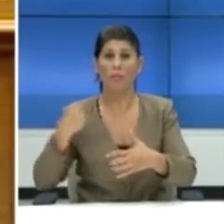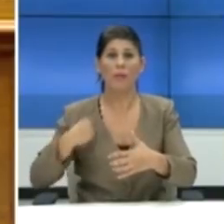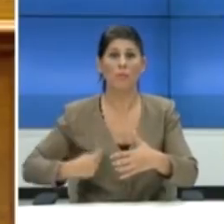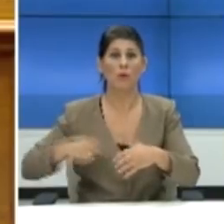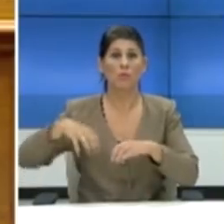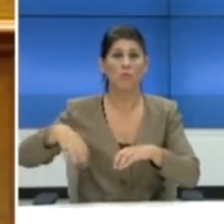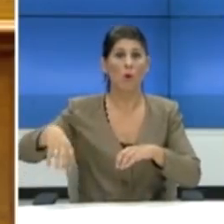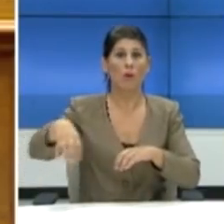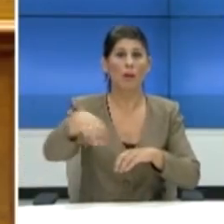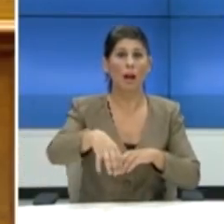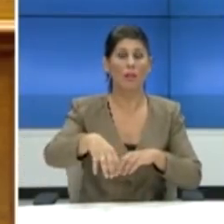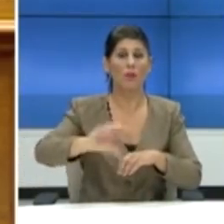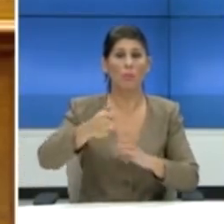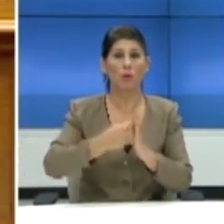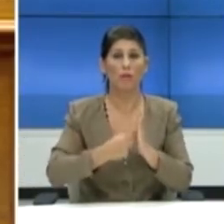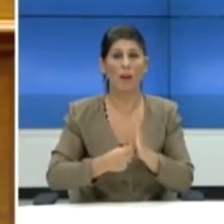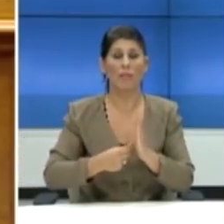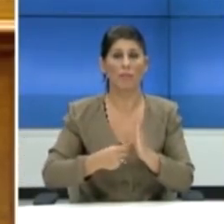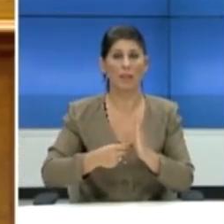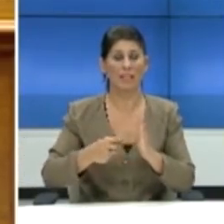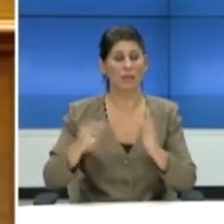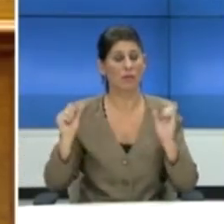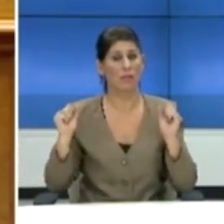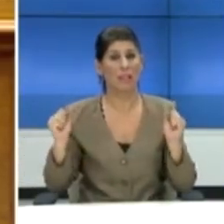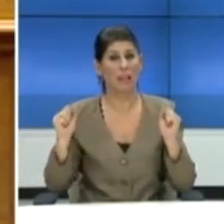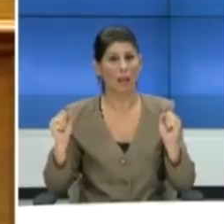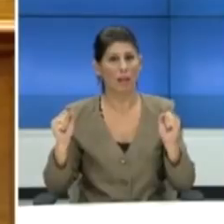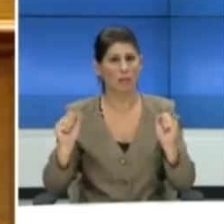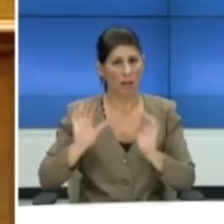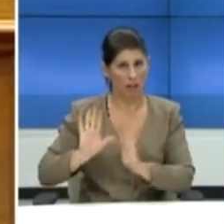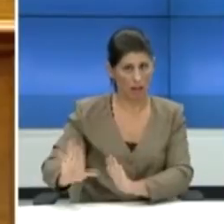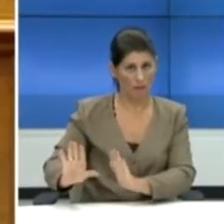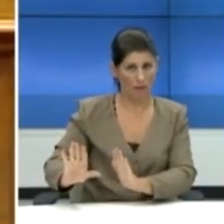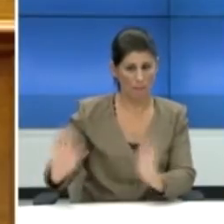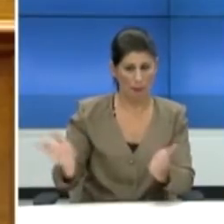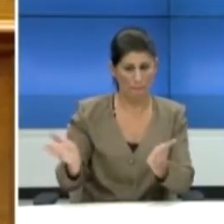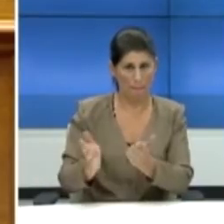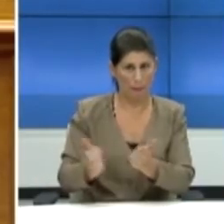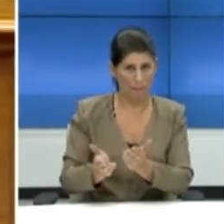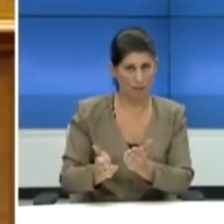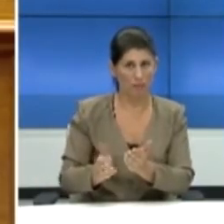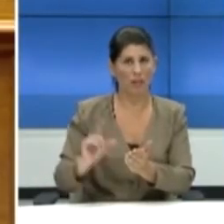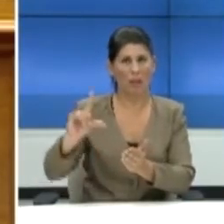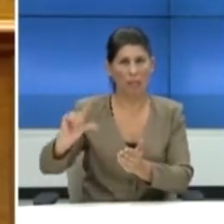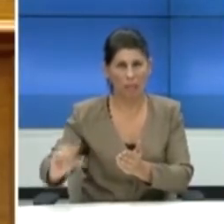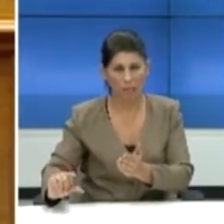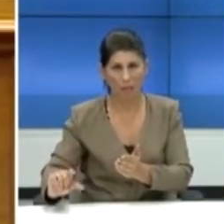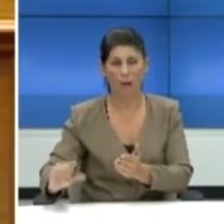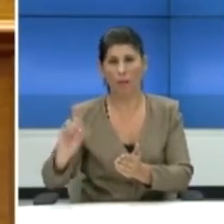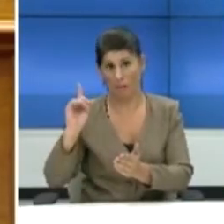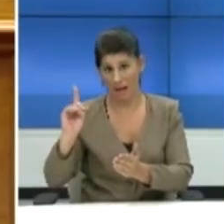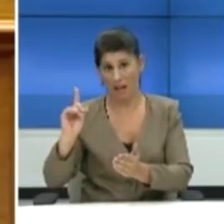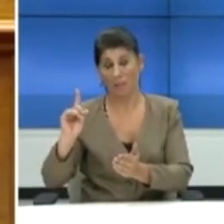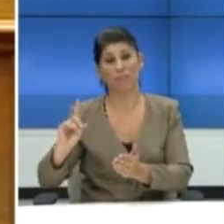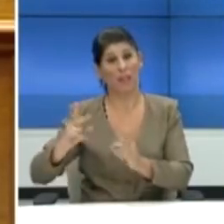μονάδες της πρωτοβάθμιας φροντίδας υγείας. Όχι μόνο τις αφήσατε αποδεκατισμένες, υποστελεχωμένες, αλλά